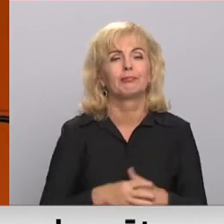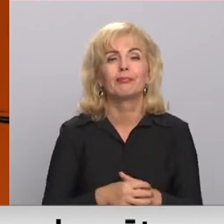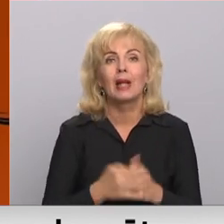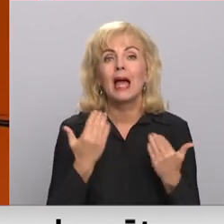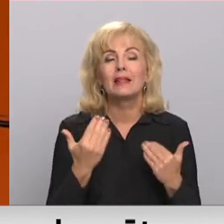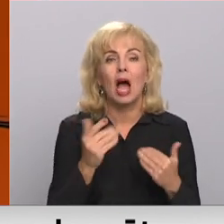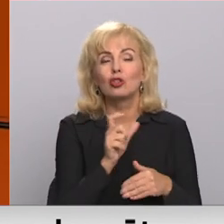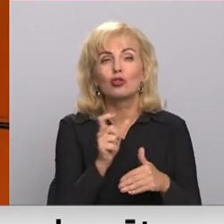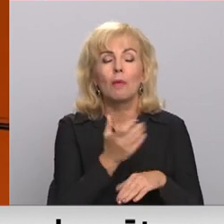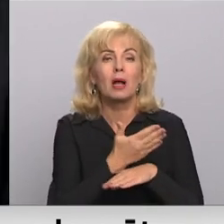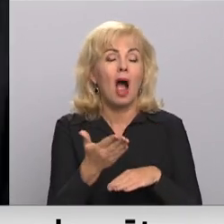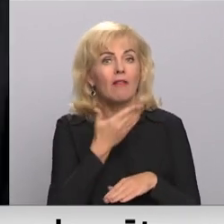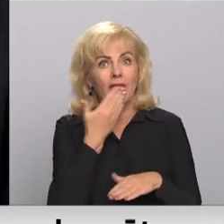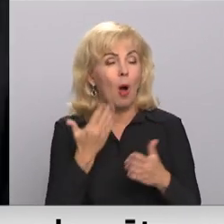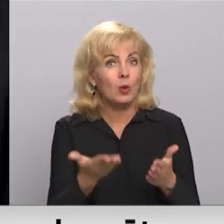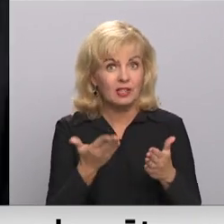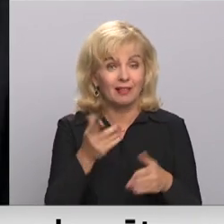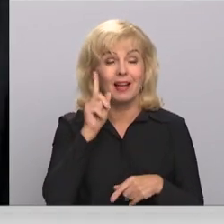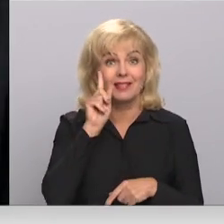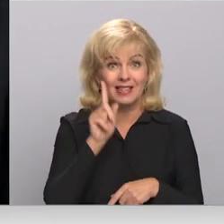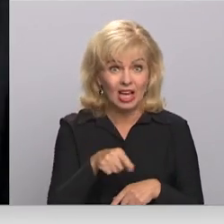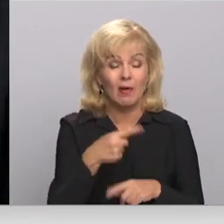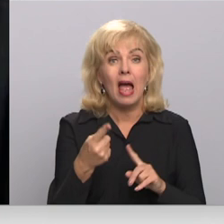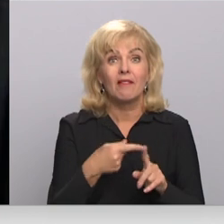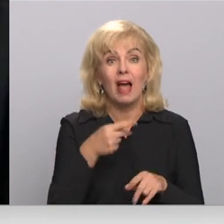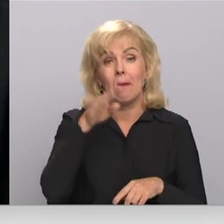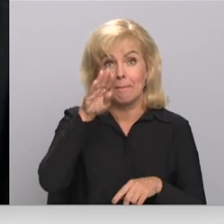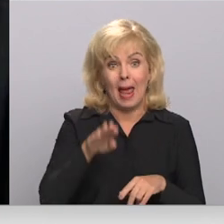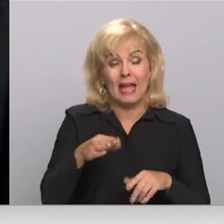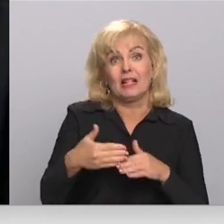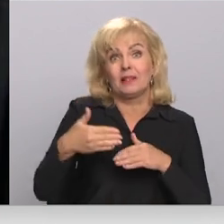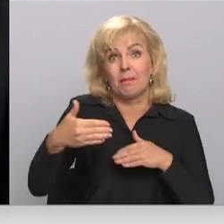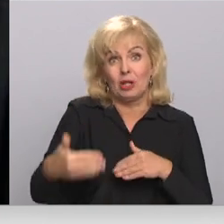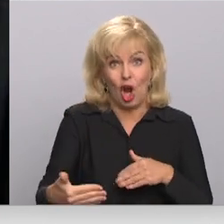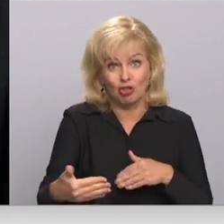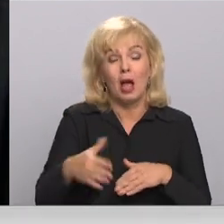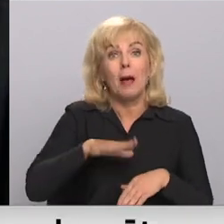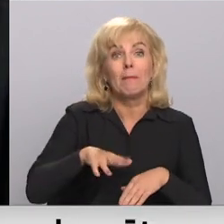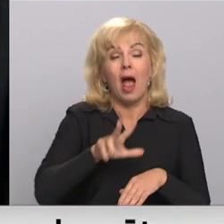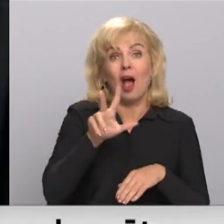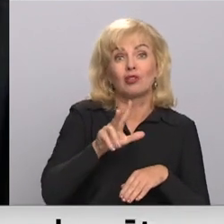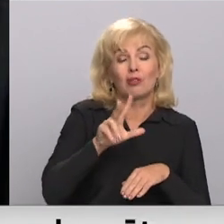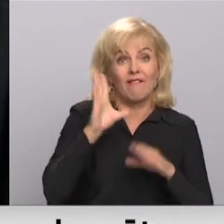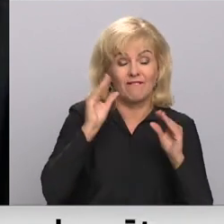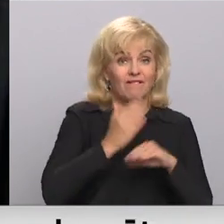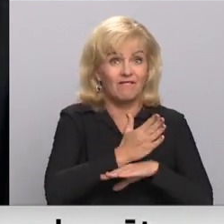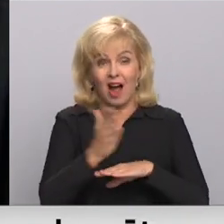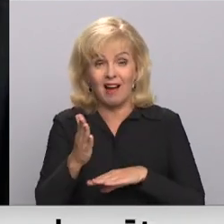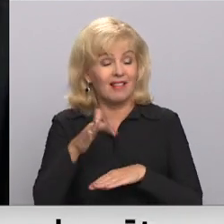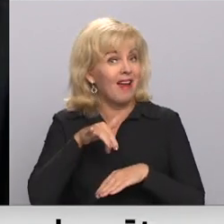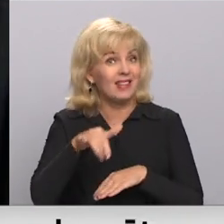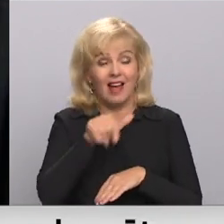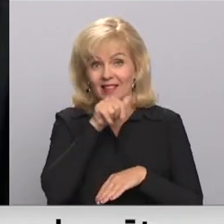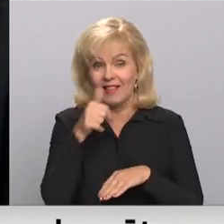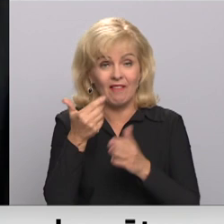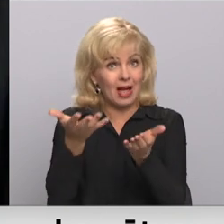tie kavējumi vēl nav tik izteikti, bet zinot to, ka mums ir vēl viss mēnesis priekšā un zinot to, ka pēc 8 vakarā cilvēki nevarēs izņemt šos